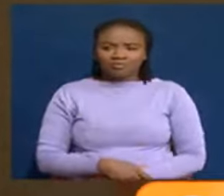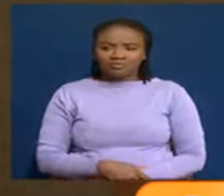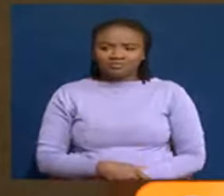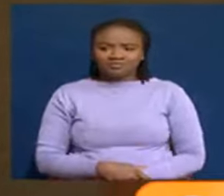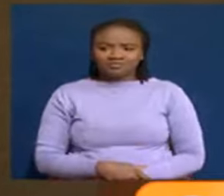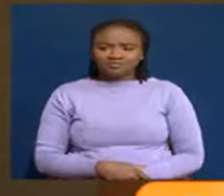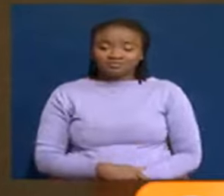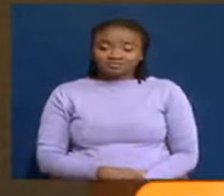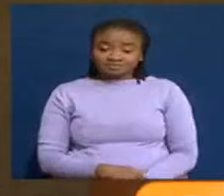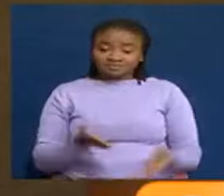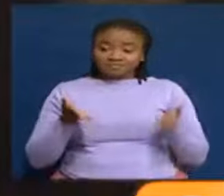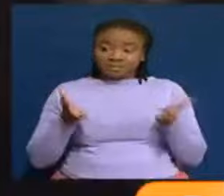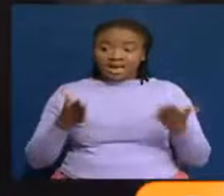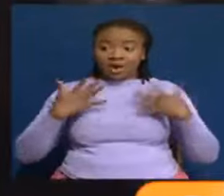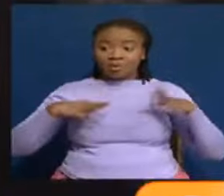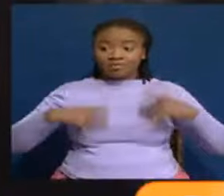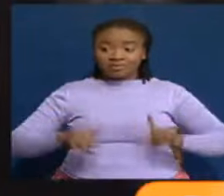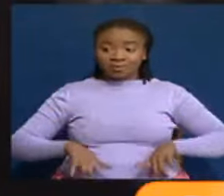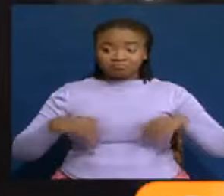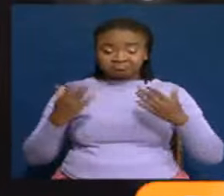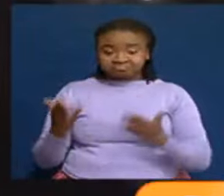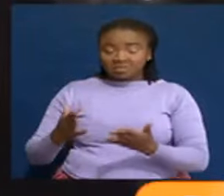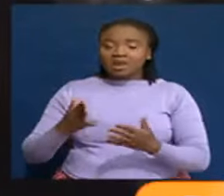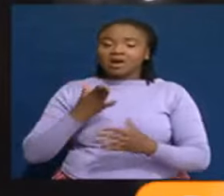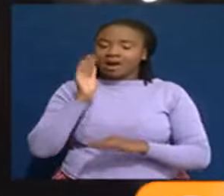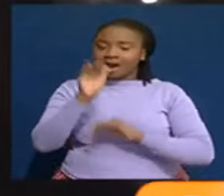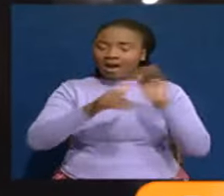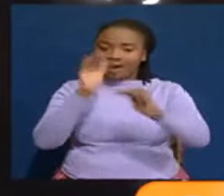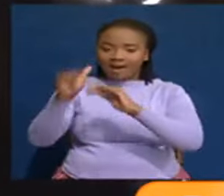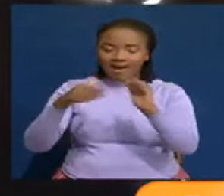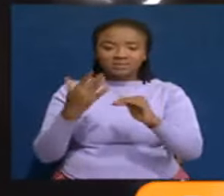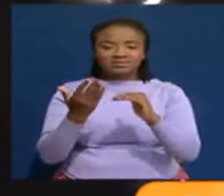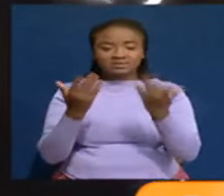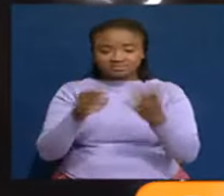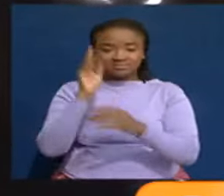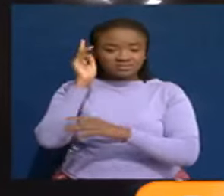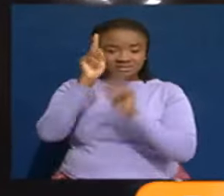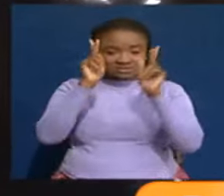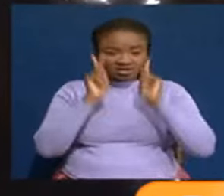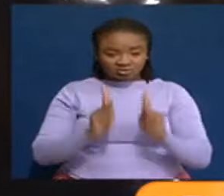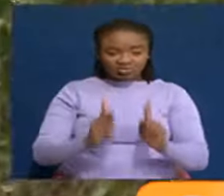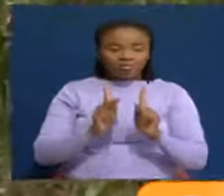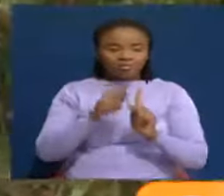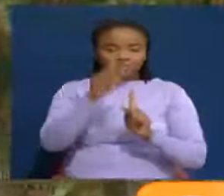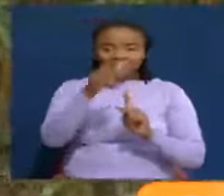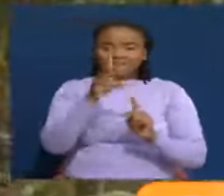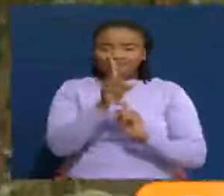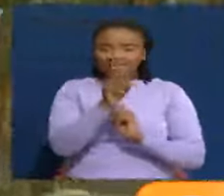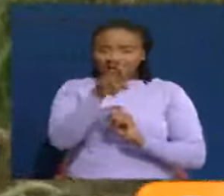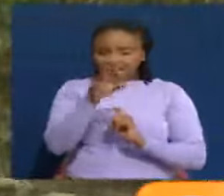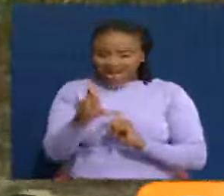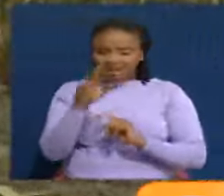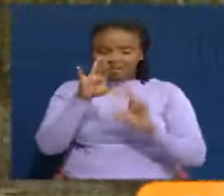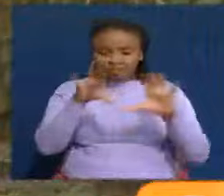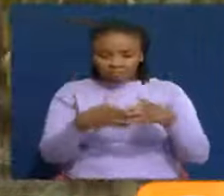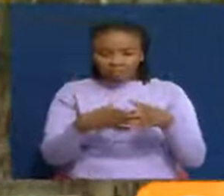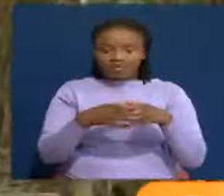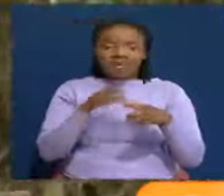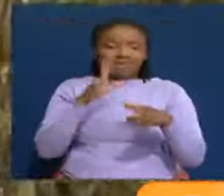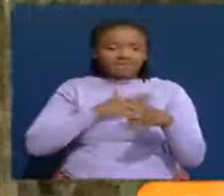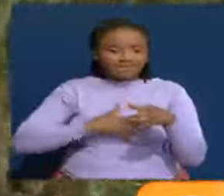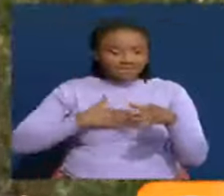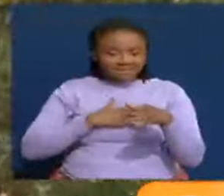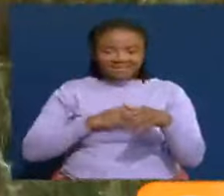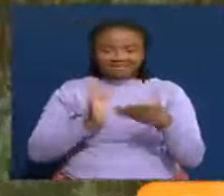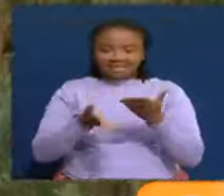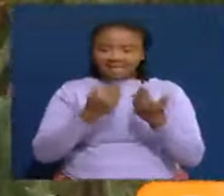Sasa wakazi hapa wametoa wito kwa idara ya kukabiliana na majanga kaunti ya Kisumu kuingilia kati ili kuwapa fidia